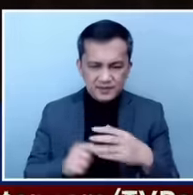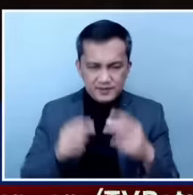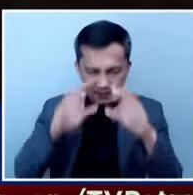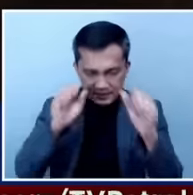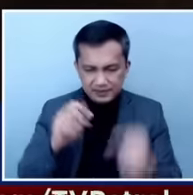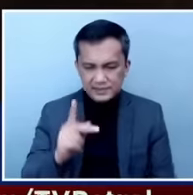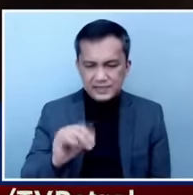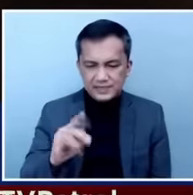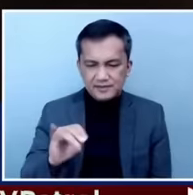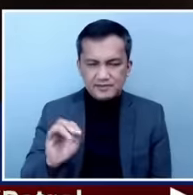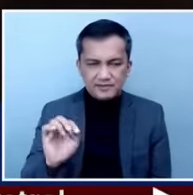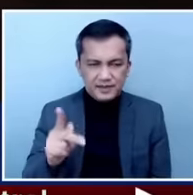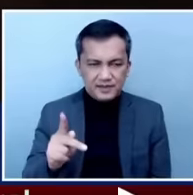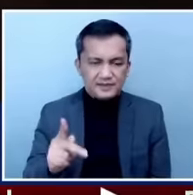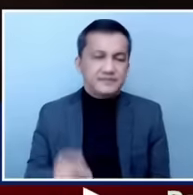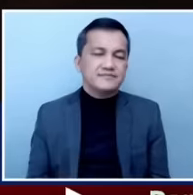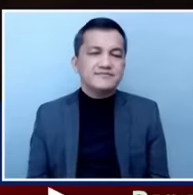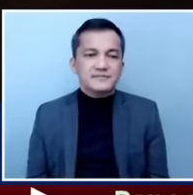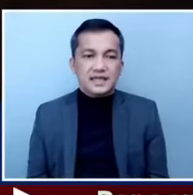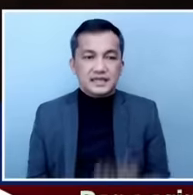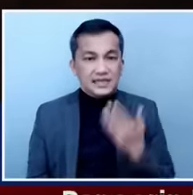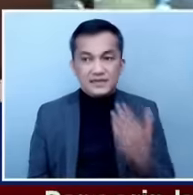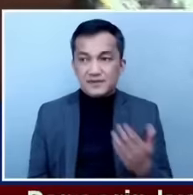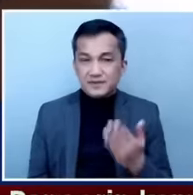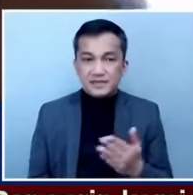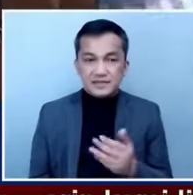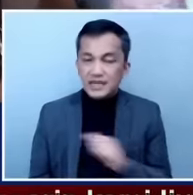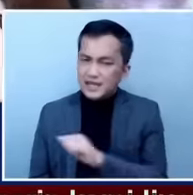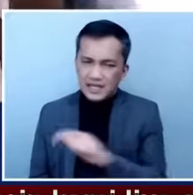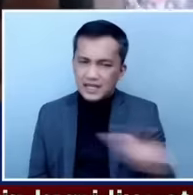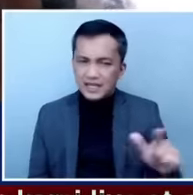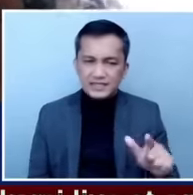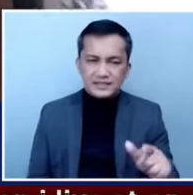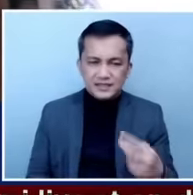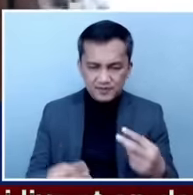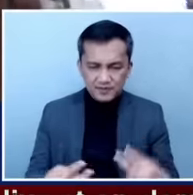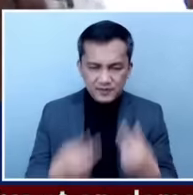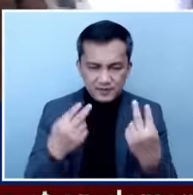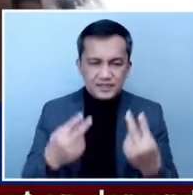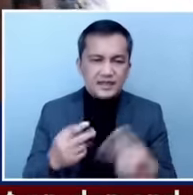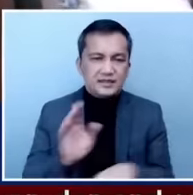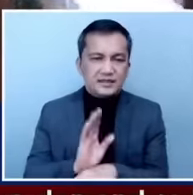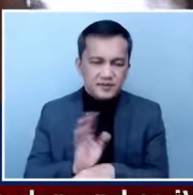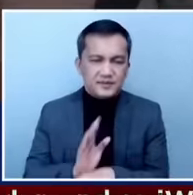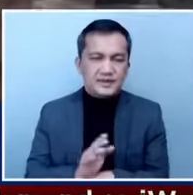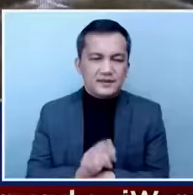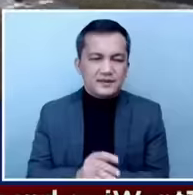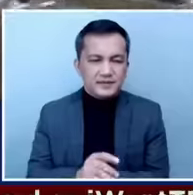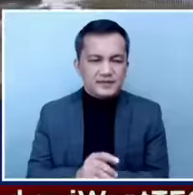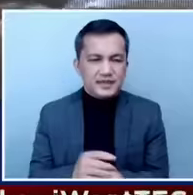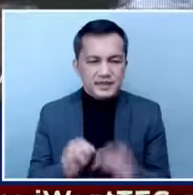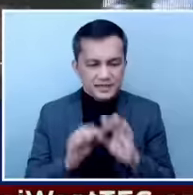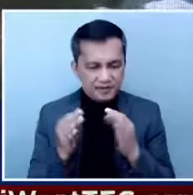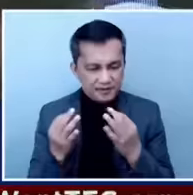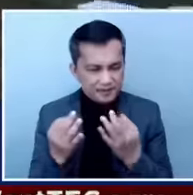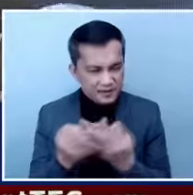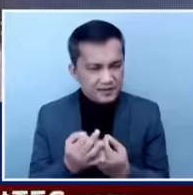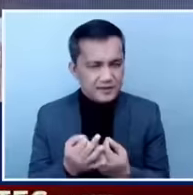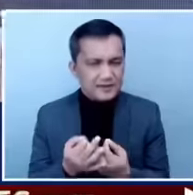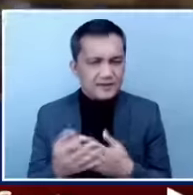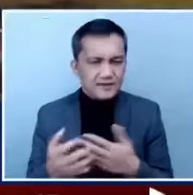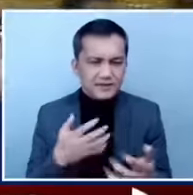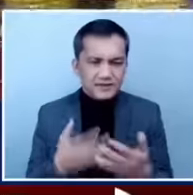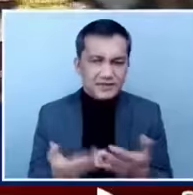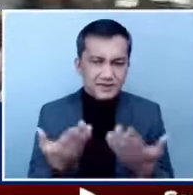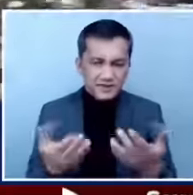Katigbak. Nagpasalamat anya siya sa lahat ng mga tumangkilik ng pelikula, mga kapamilya, pati mga